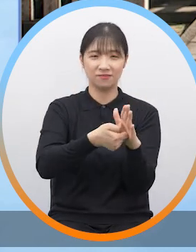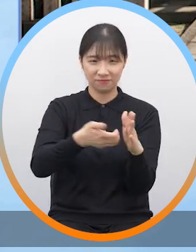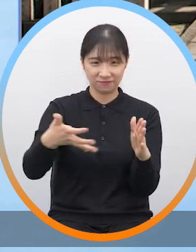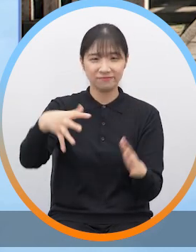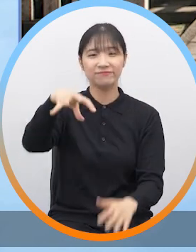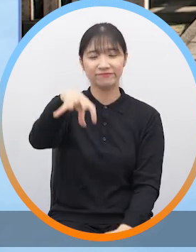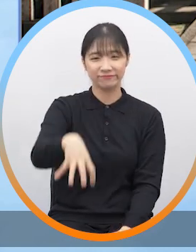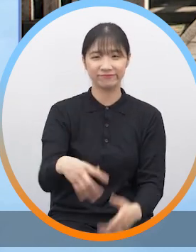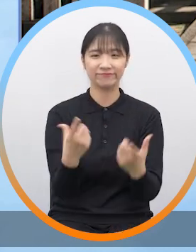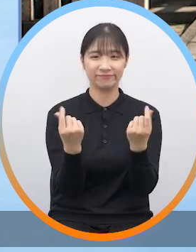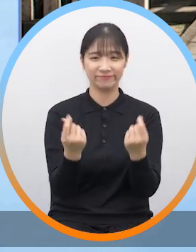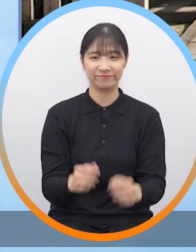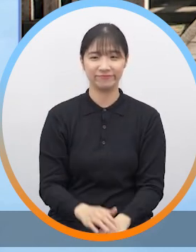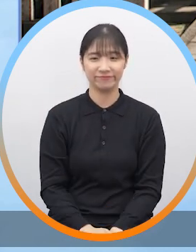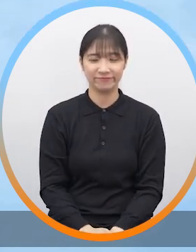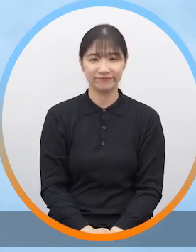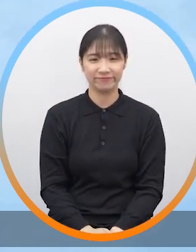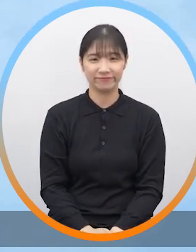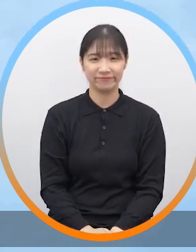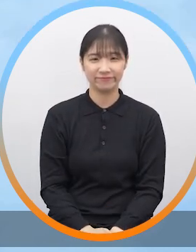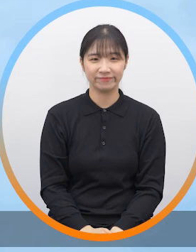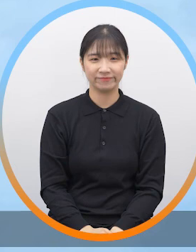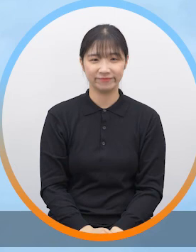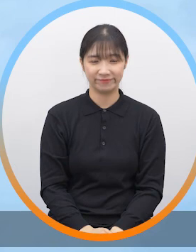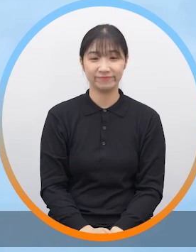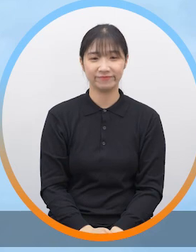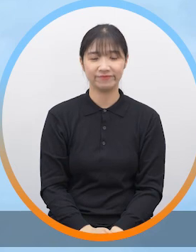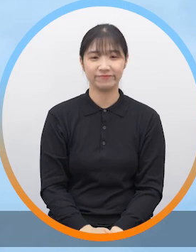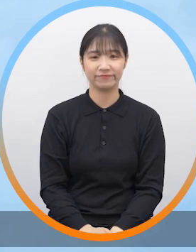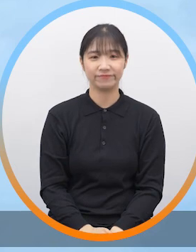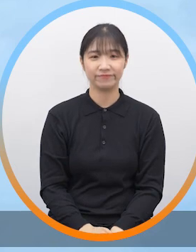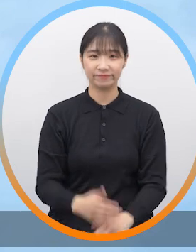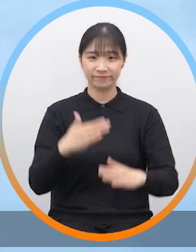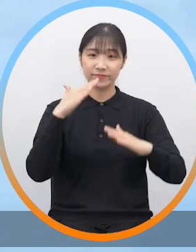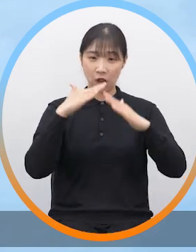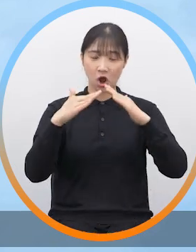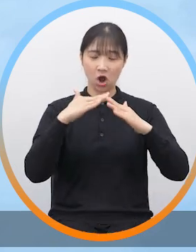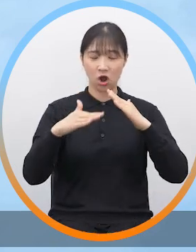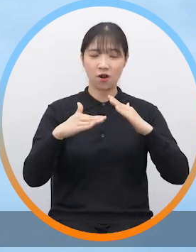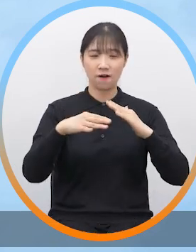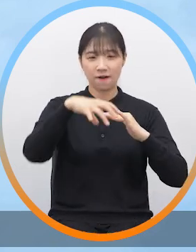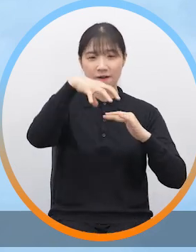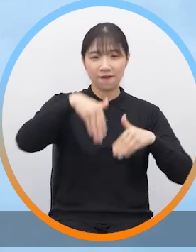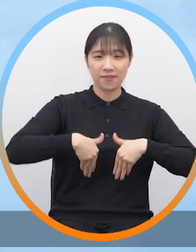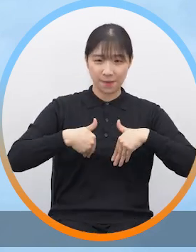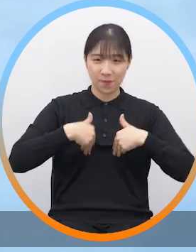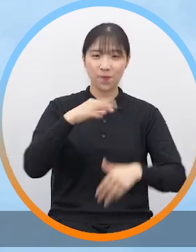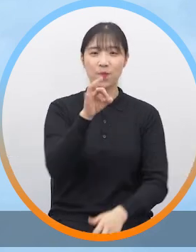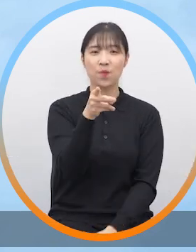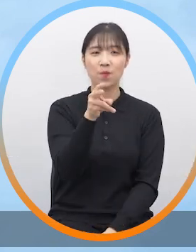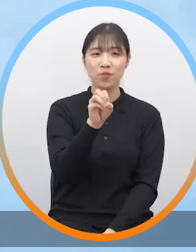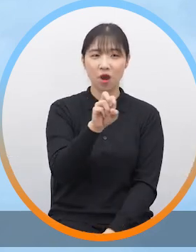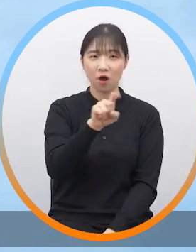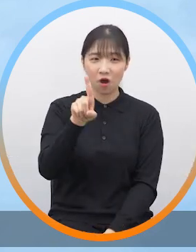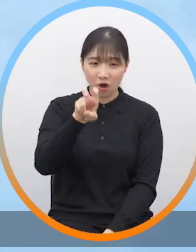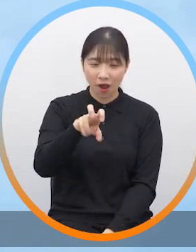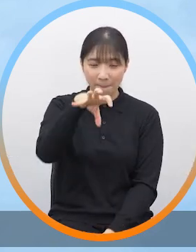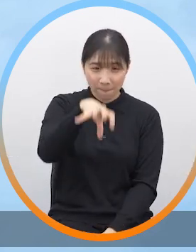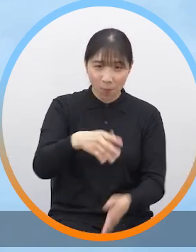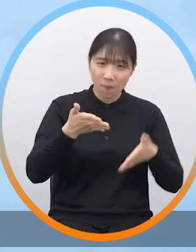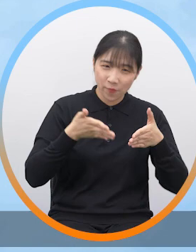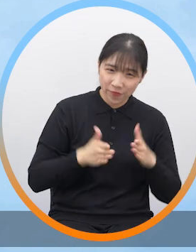알려지고 있던 이런 곳입니다. 자, 지금까지 전라남도 영암의 왕인이